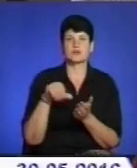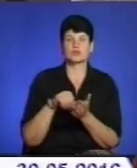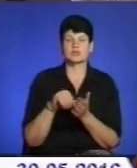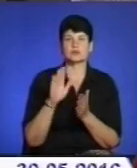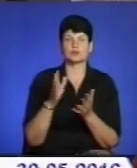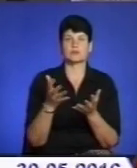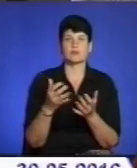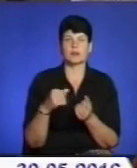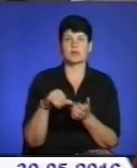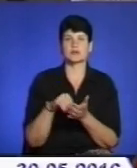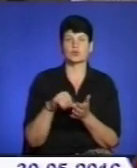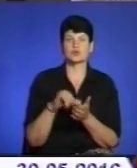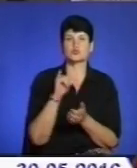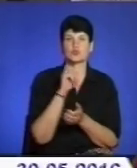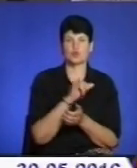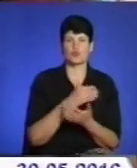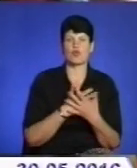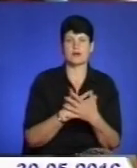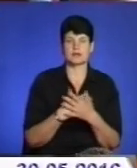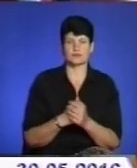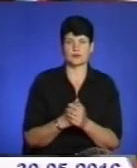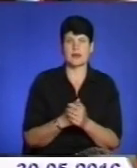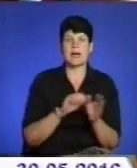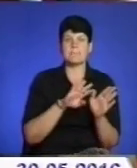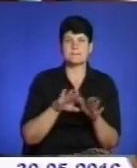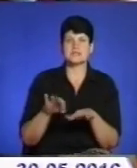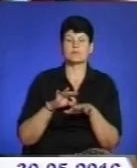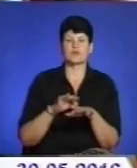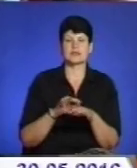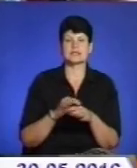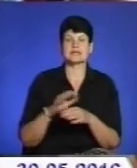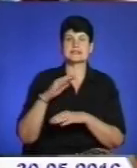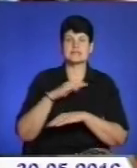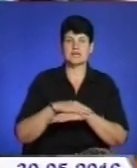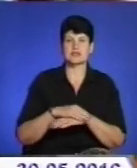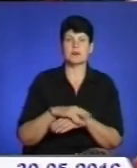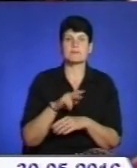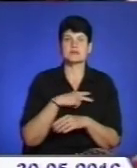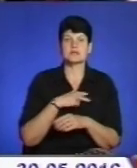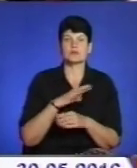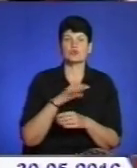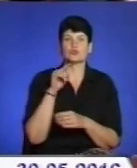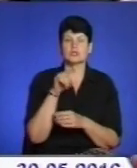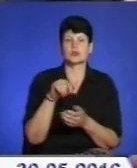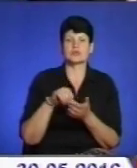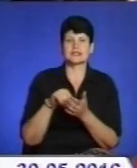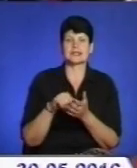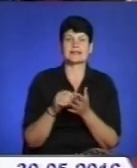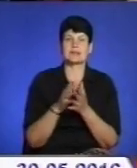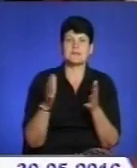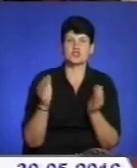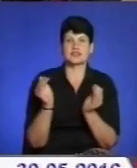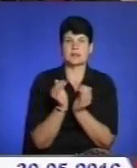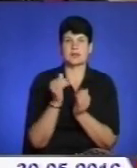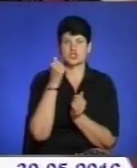брати участь в ньому, активну участь. А після проведення заняття призи чекали на тих учасників, яким найбільше і найменше років.